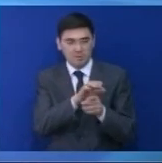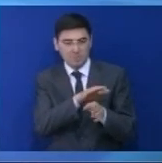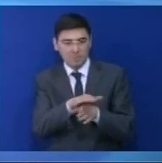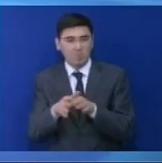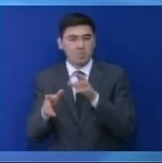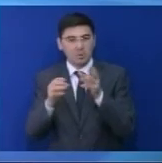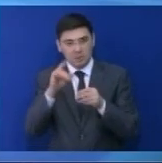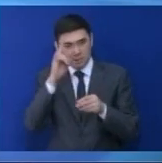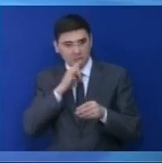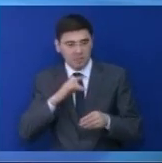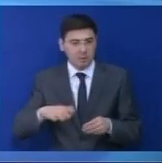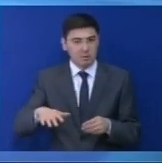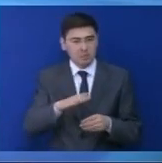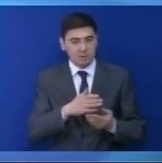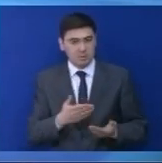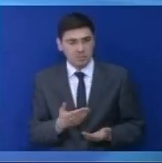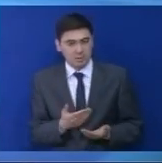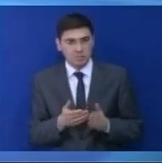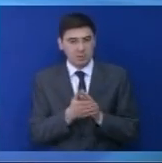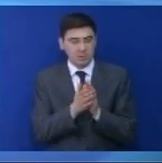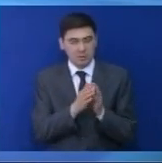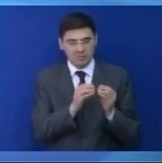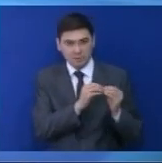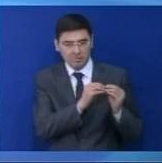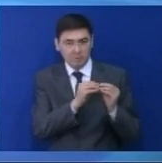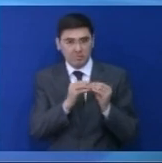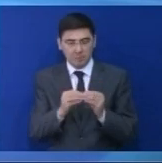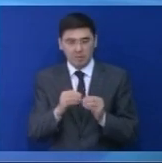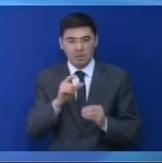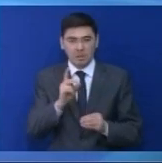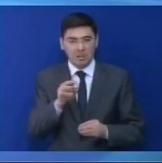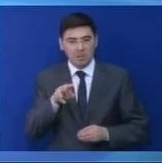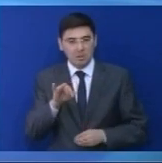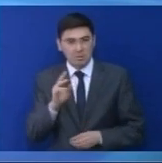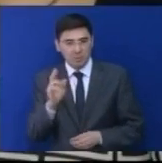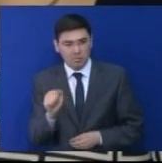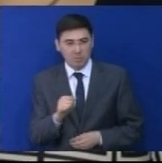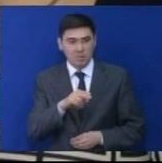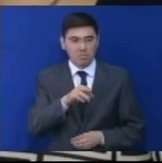стабильность в стране, а во-вторых, устойчивость во внешней и внутренней политике, говорят семичане.